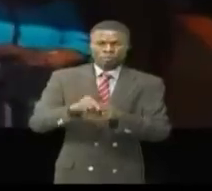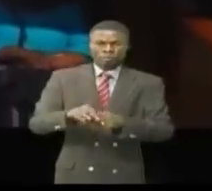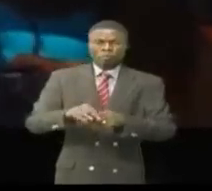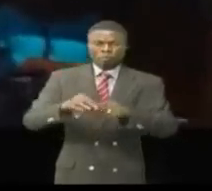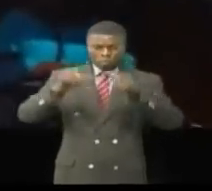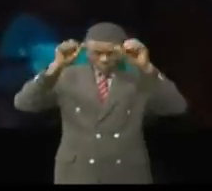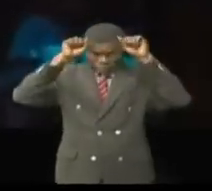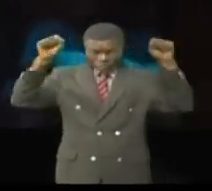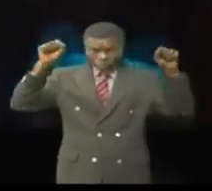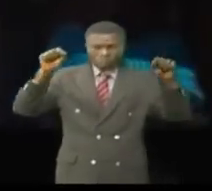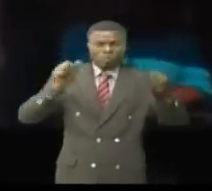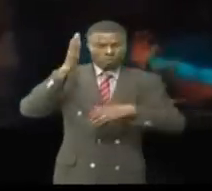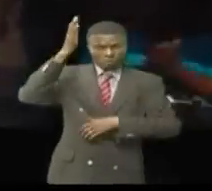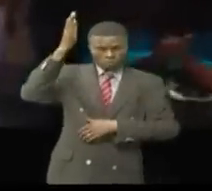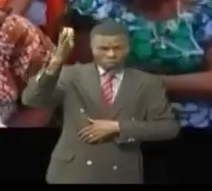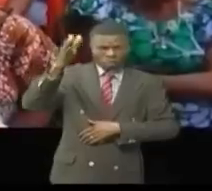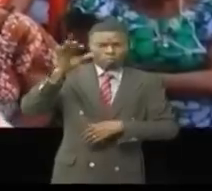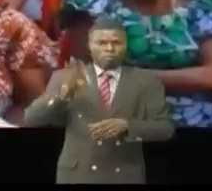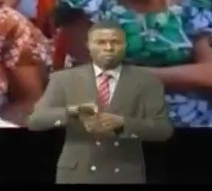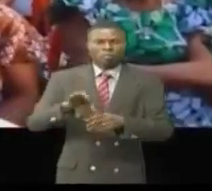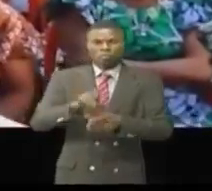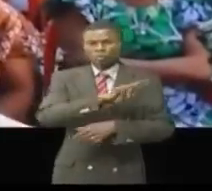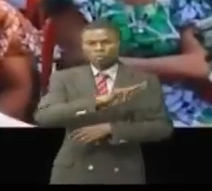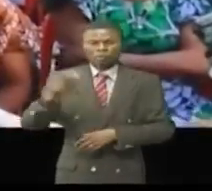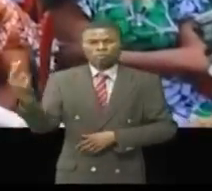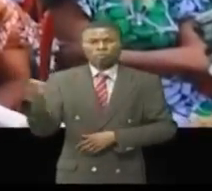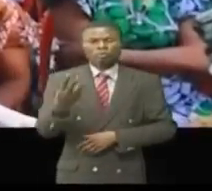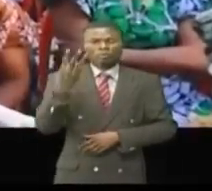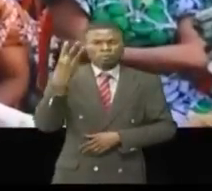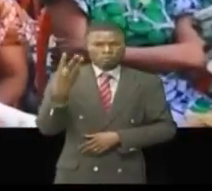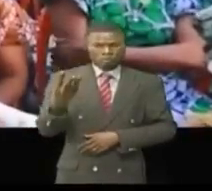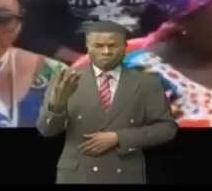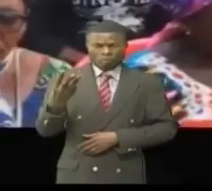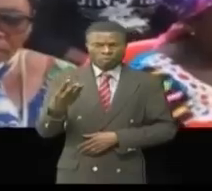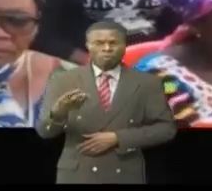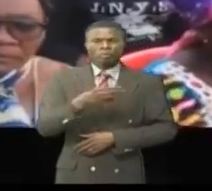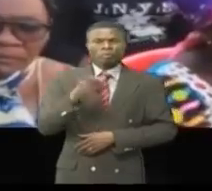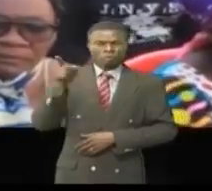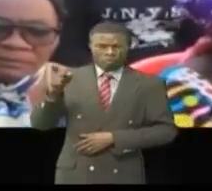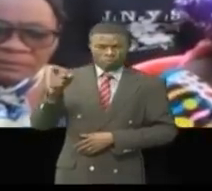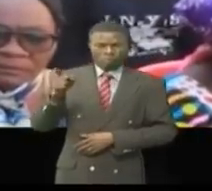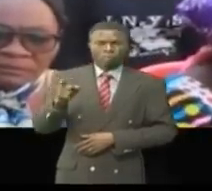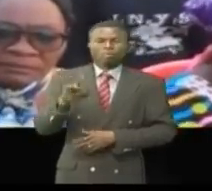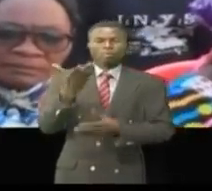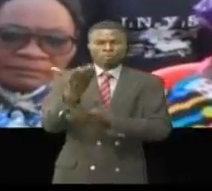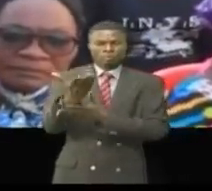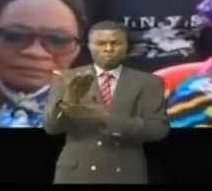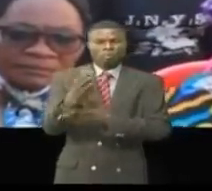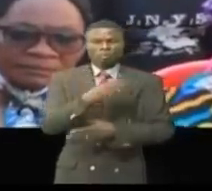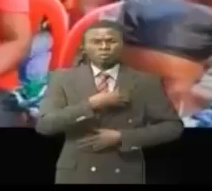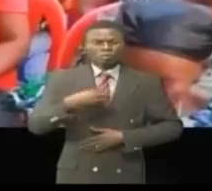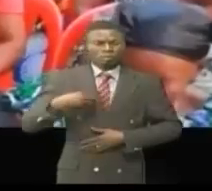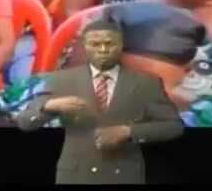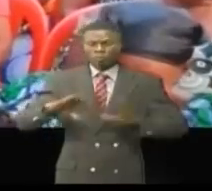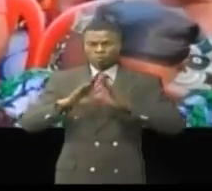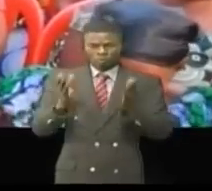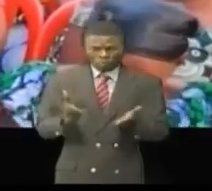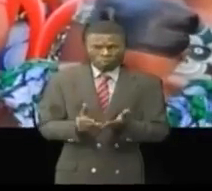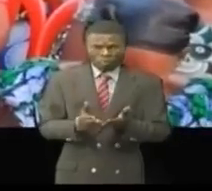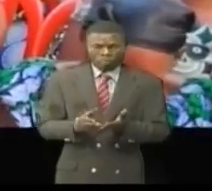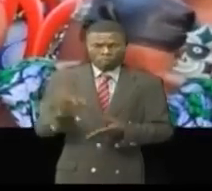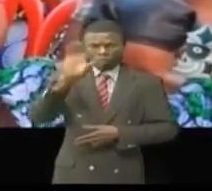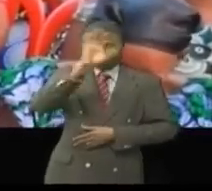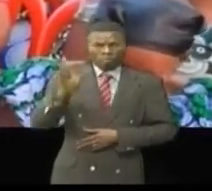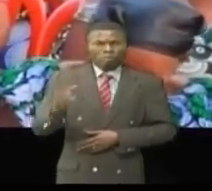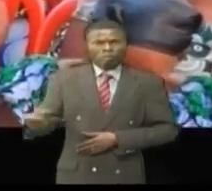l'État, Félix-Antoine Tshisekedi, en 2023. Ce dernier a également demandé à toutes les femmes de la commune